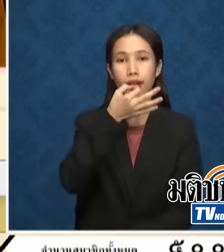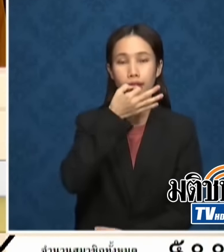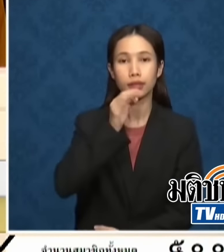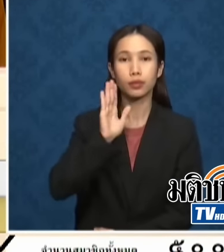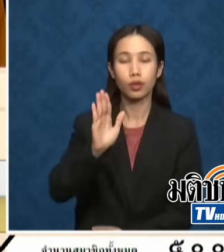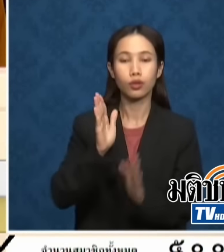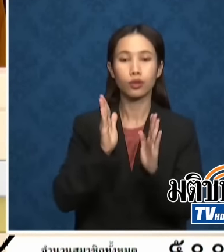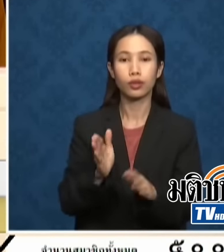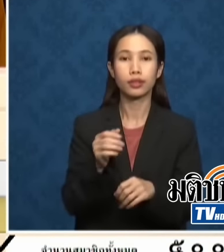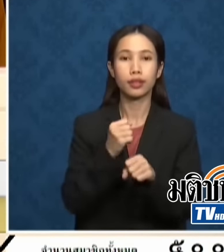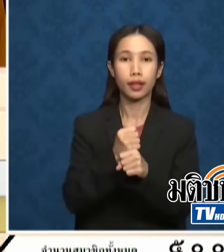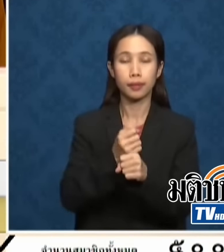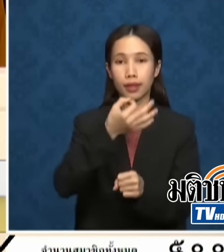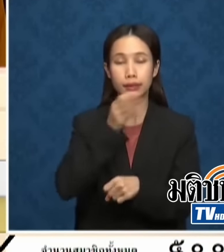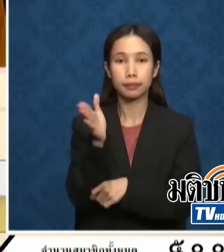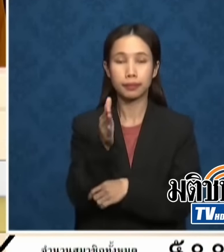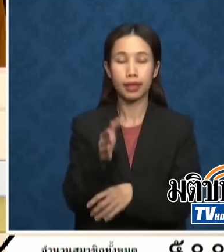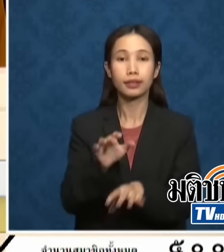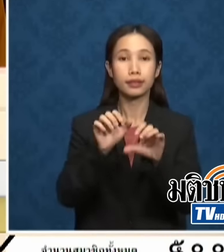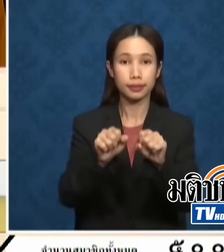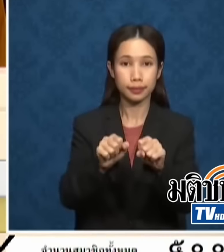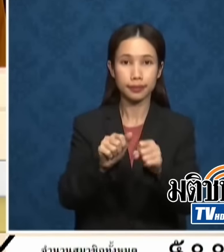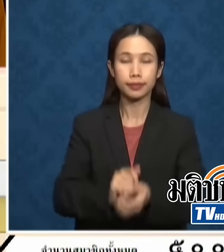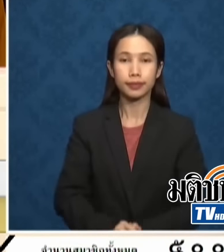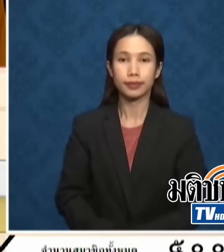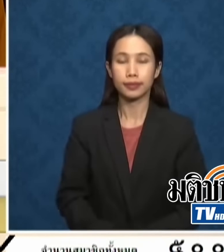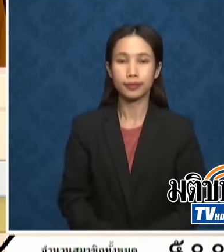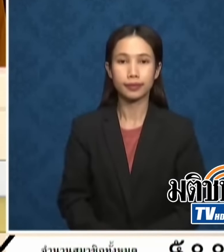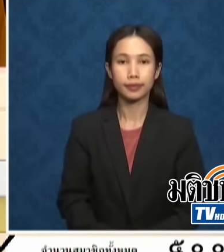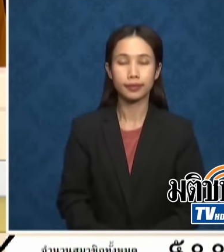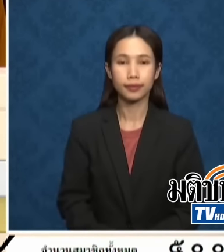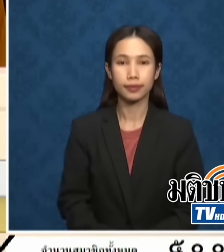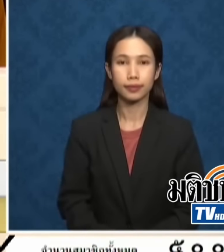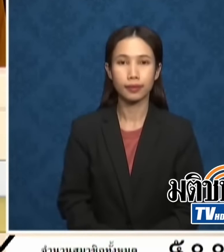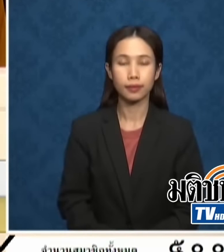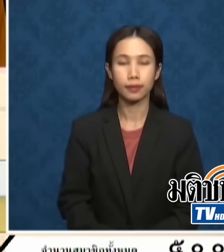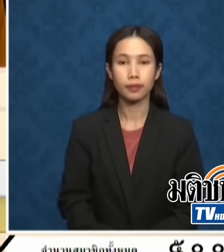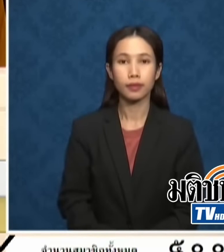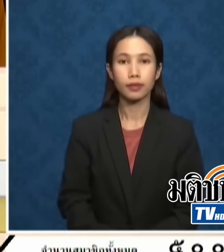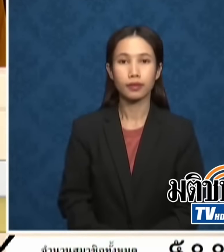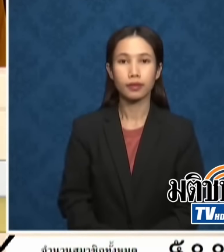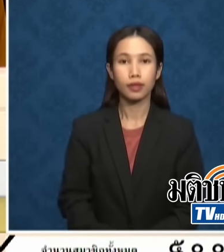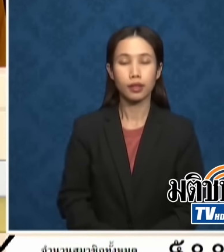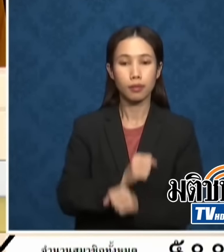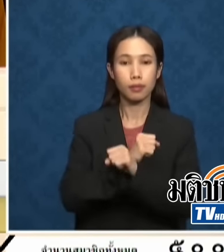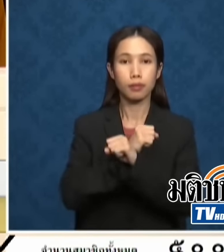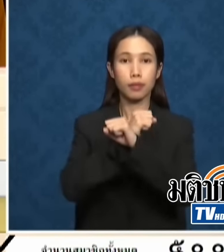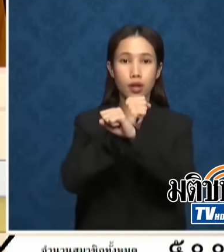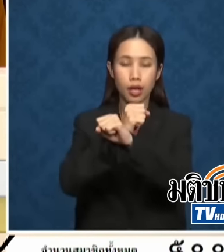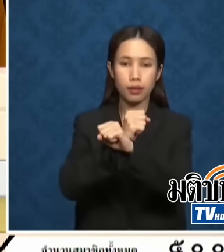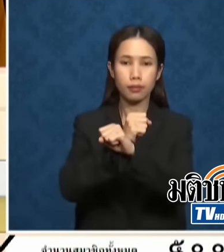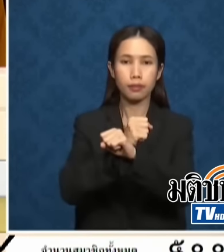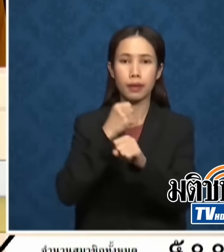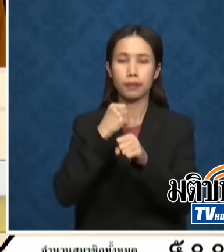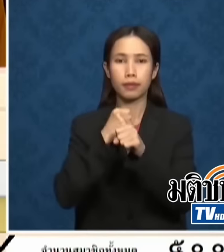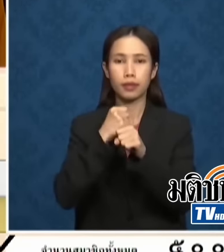ชาวประมงดังนั้นเพื่อเป็นการป้องกันมิให้มีการทำประมง